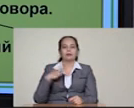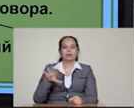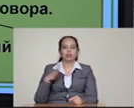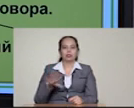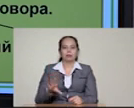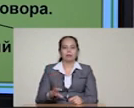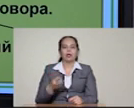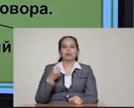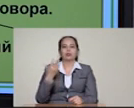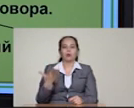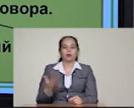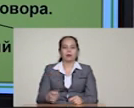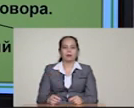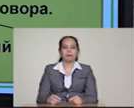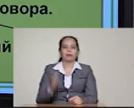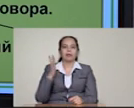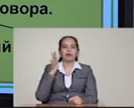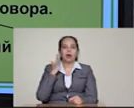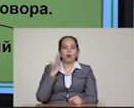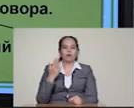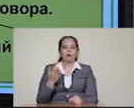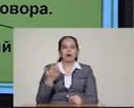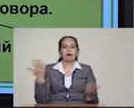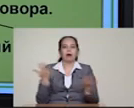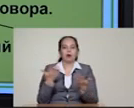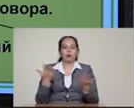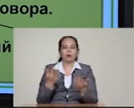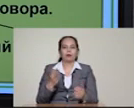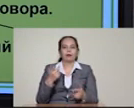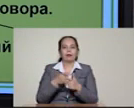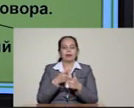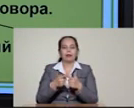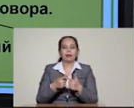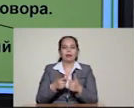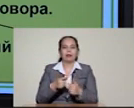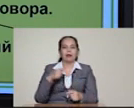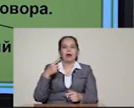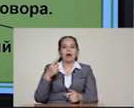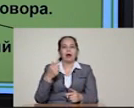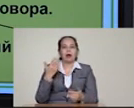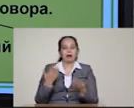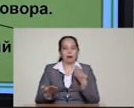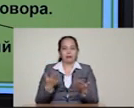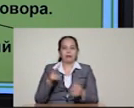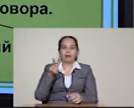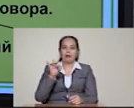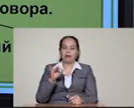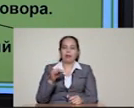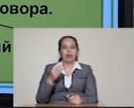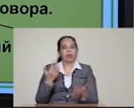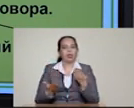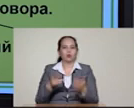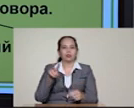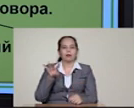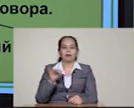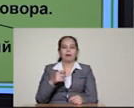«зачем», «сколько», «каков», «какой» или «разве», «ли», «неужели»